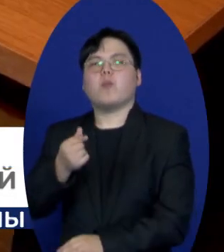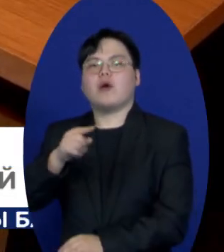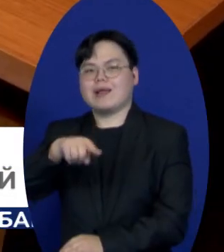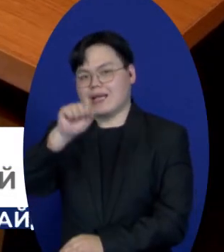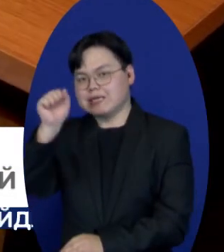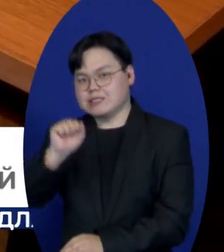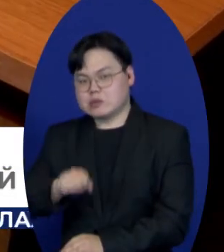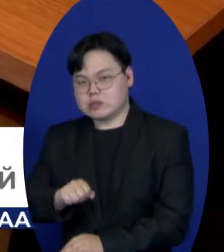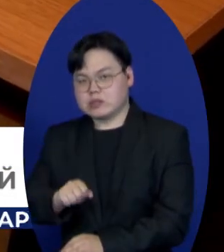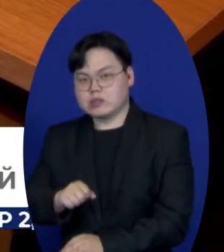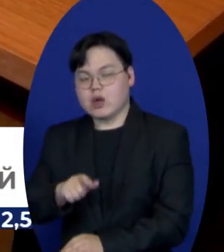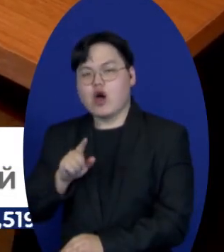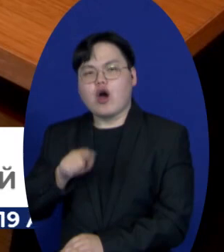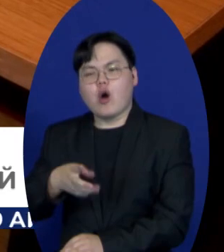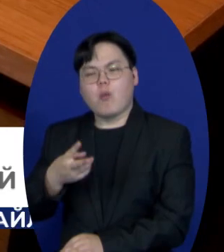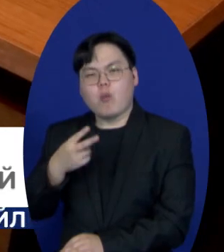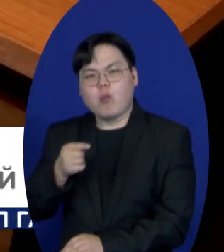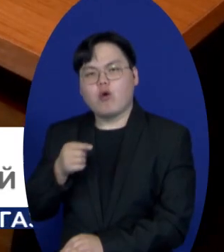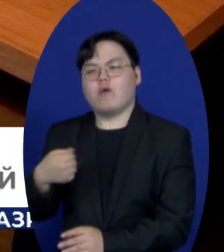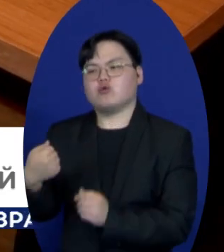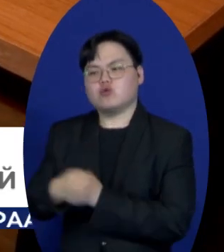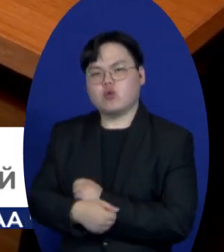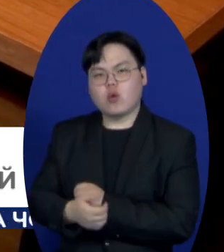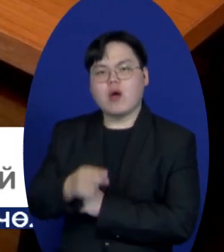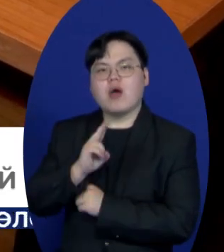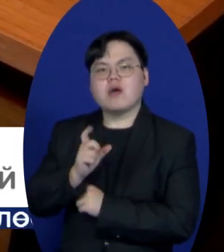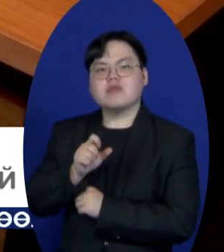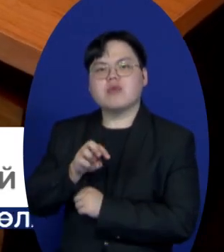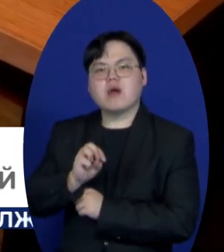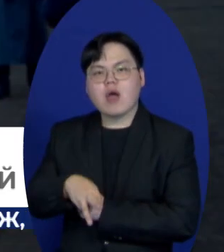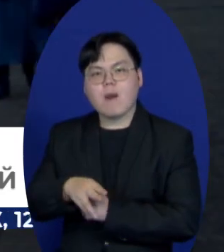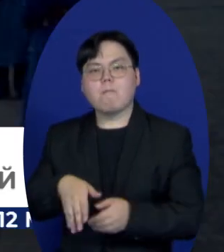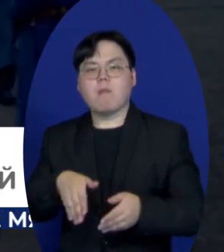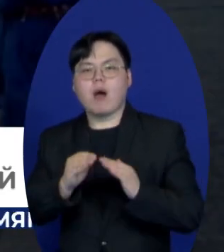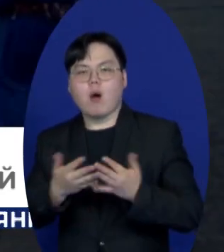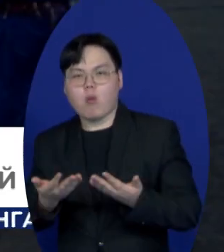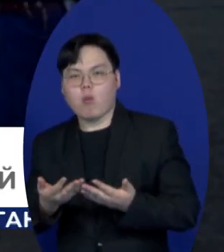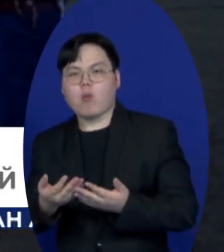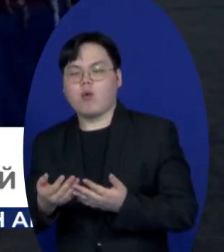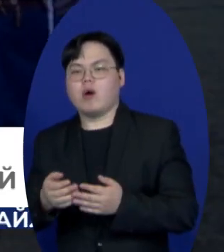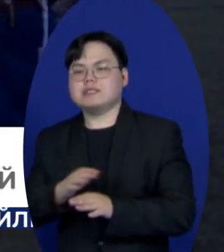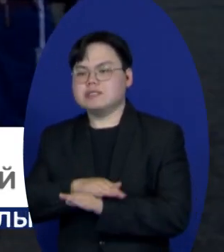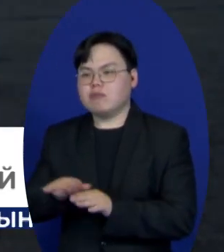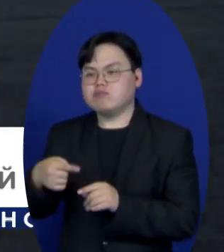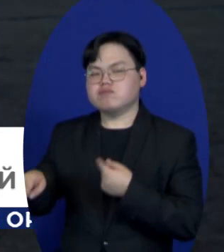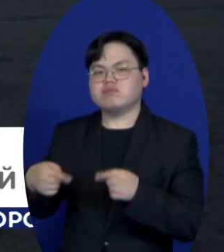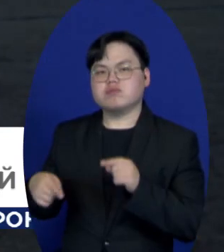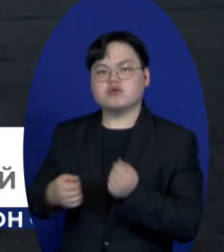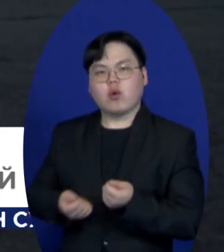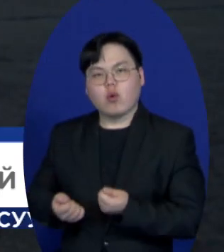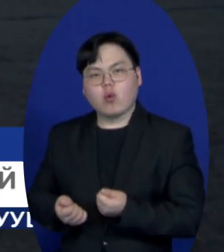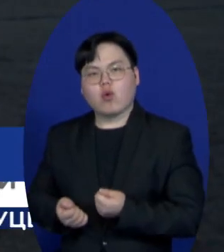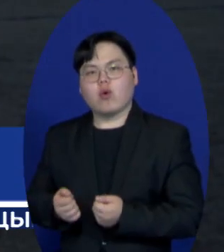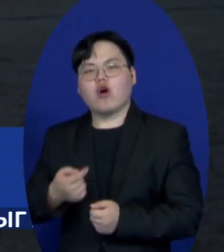Тэгэхээр энэ хөрөнгөний чум яг ямар хэмжээнд нь хөрөнгө байхын кемпин байгуулж өгөх юм уу? Эсвэл тодорхой хэмжээний маршрут урсгалд нь юу зохицуулт байх юм? Муусныхын